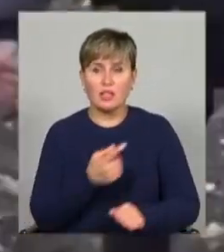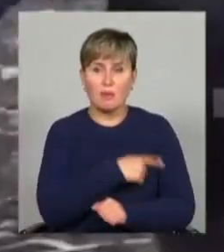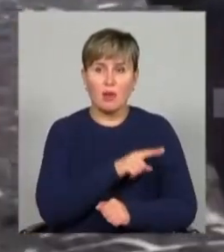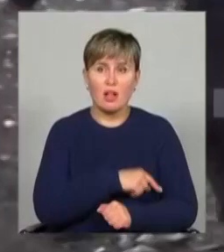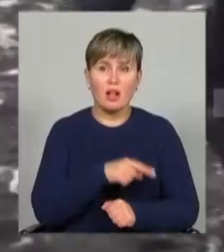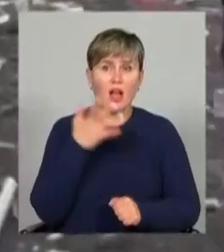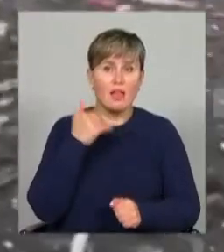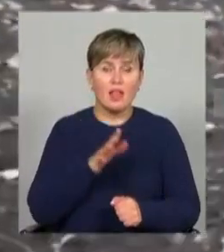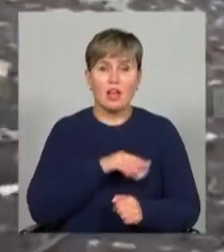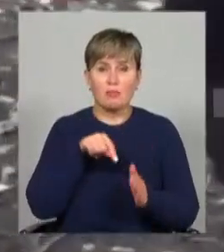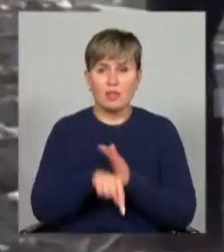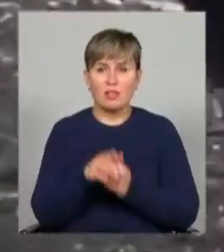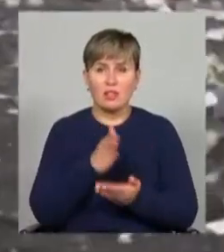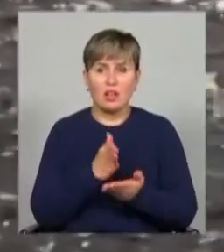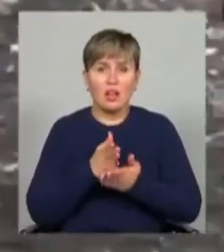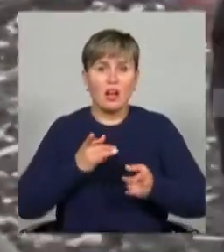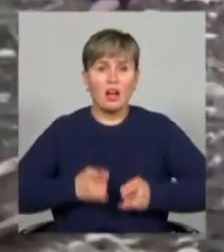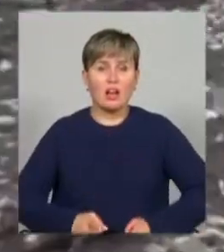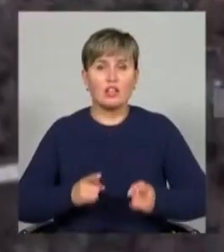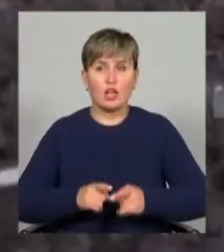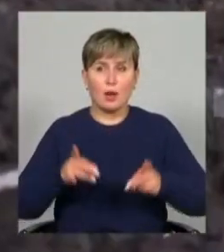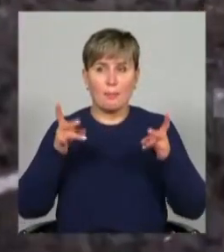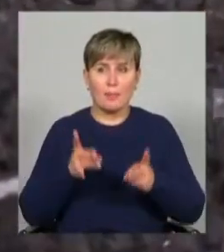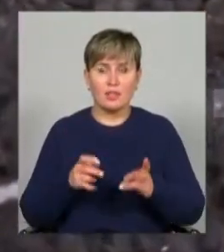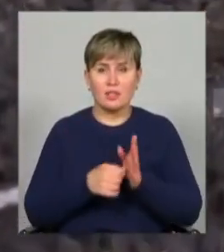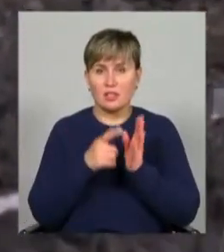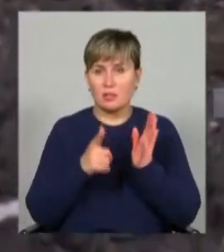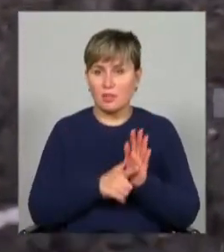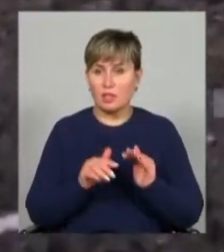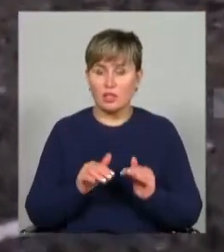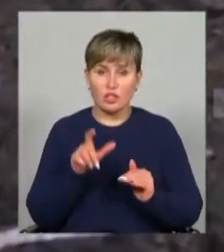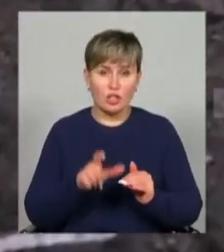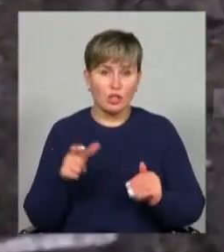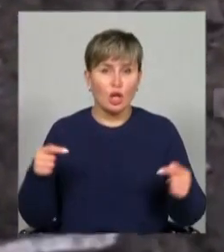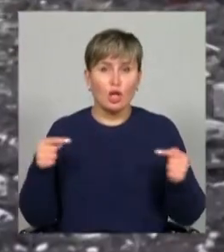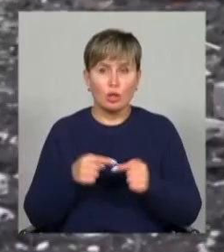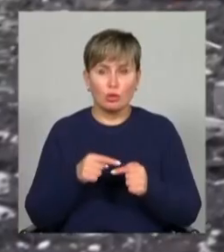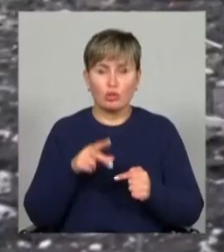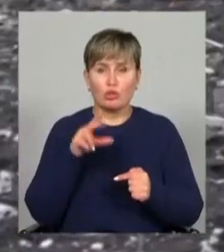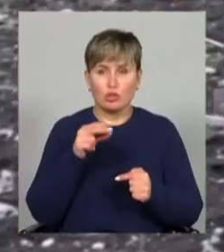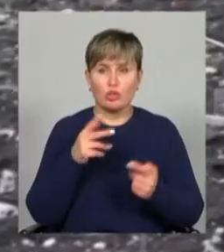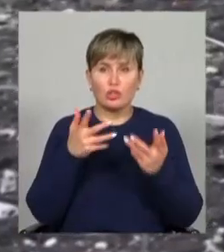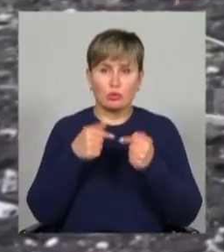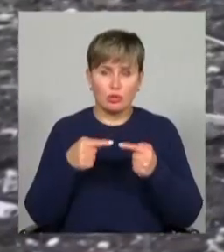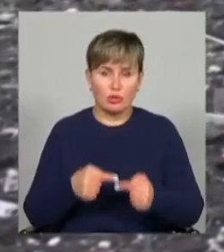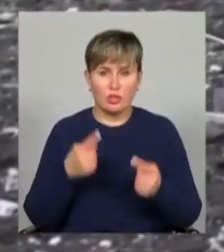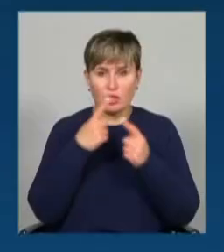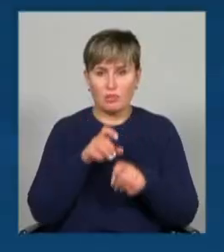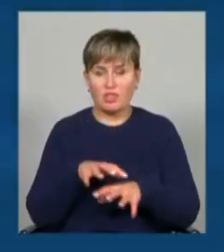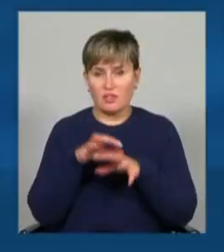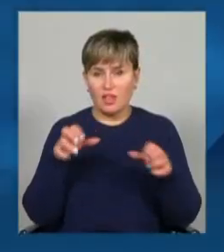момент атаки внутри находились роженицы. Пострадали не менее 17 человек. Точное количество уточняется, сообщили власти